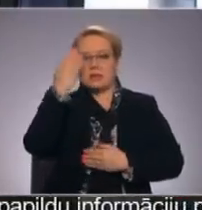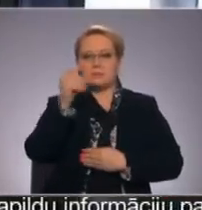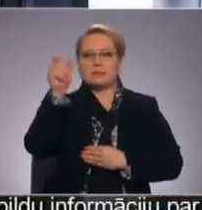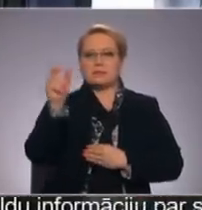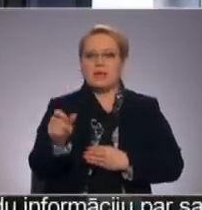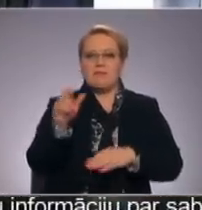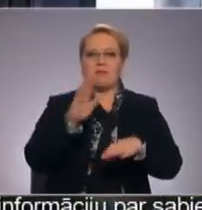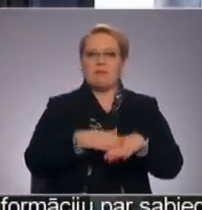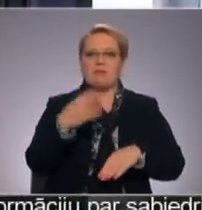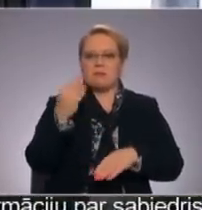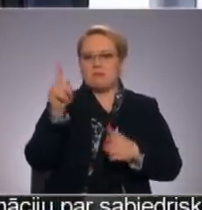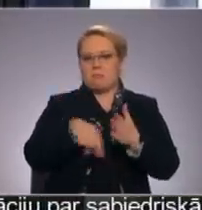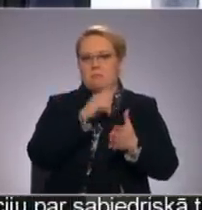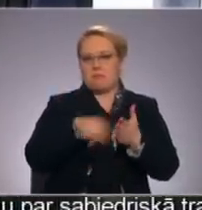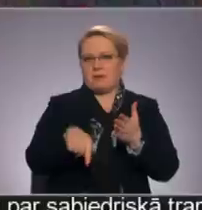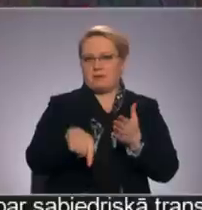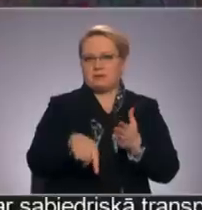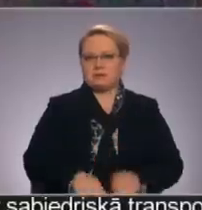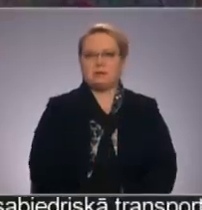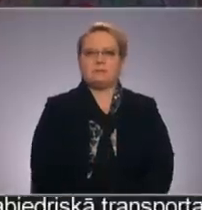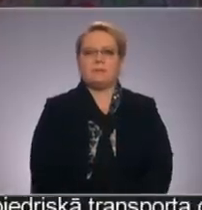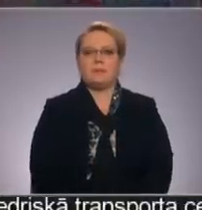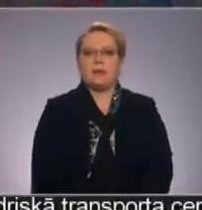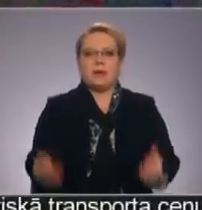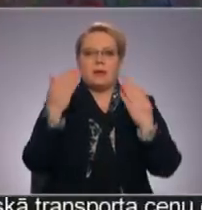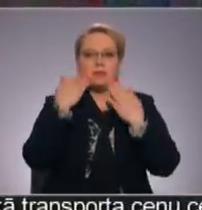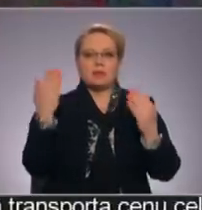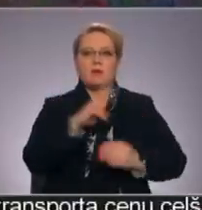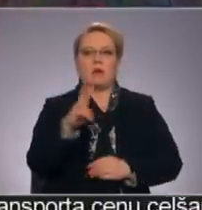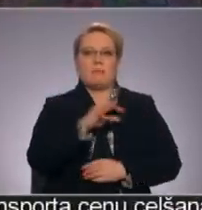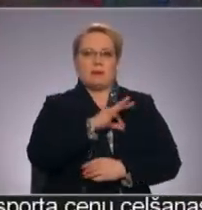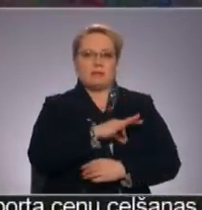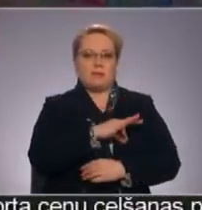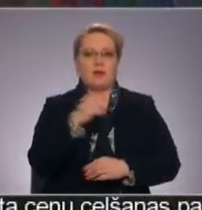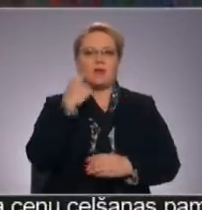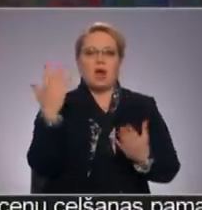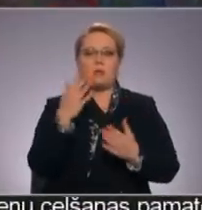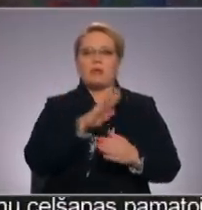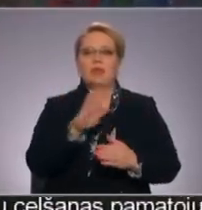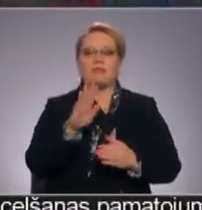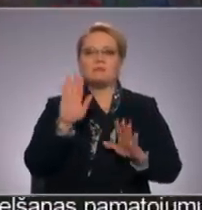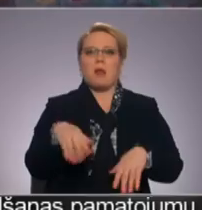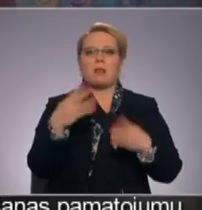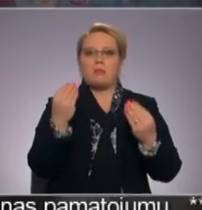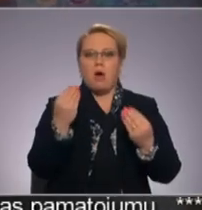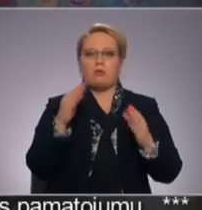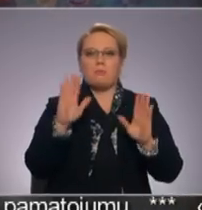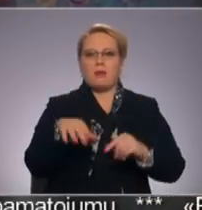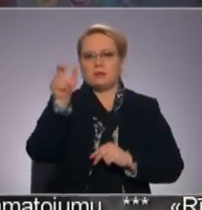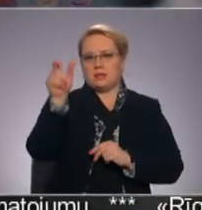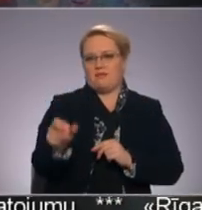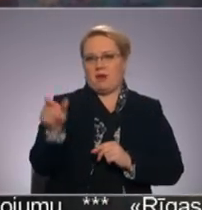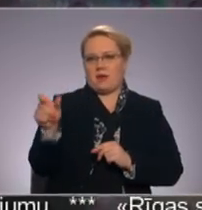aiz naudas ir nepareizi. Nezinu, kam būs izdevīgi. Jādomā ne par naudu, bet par cilvēkiem.